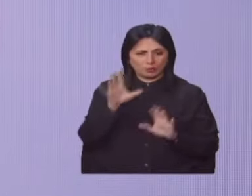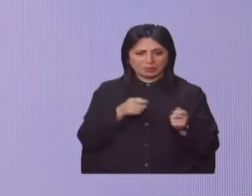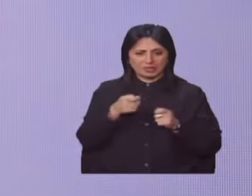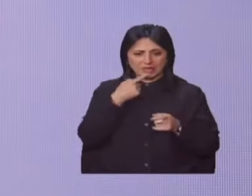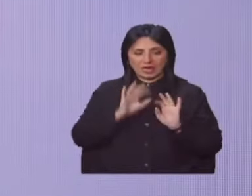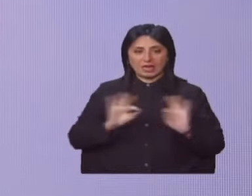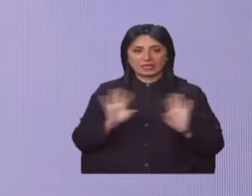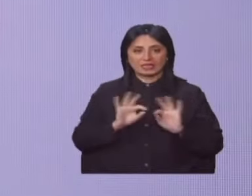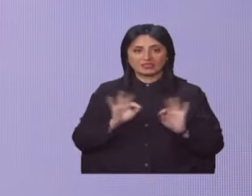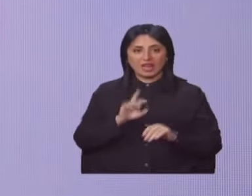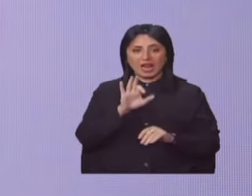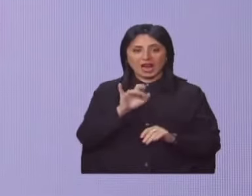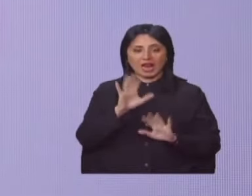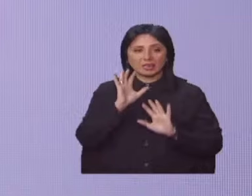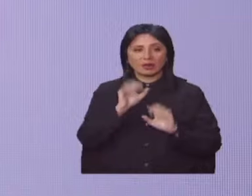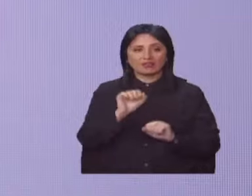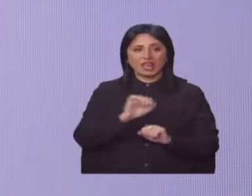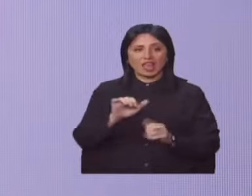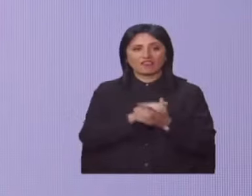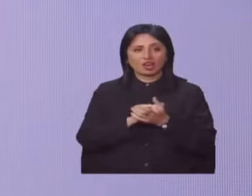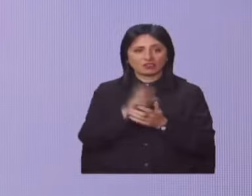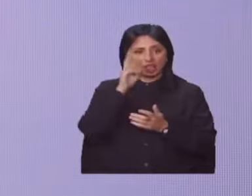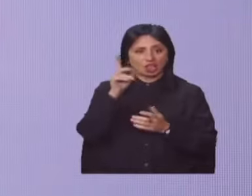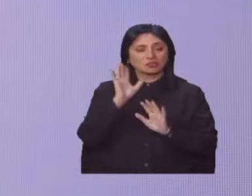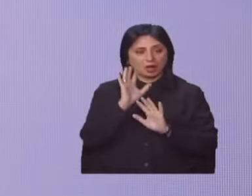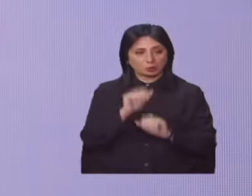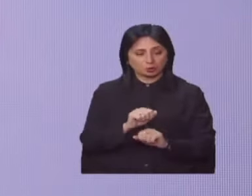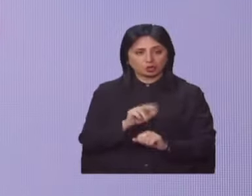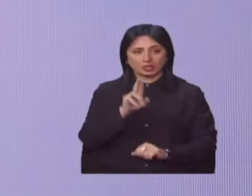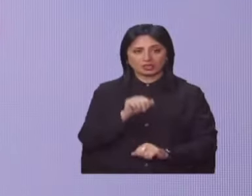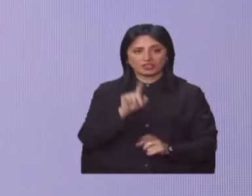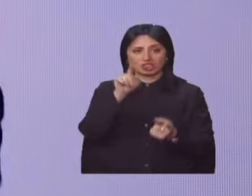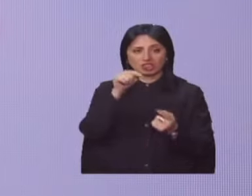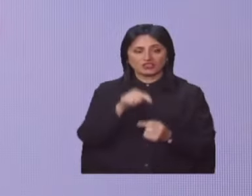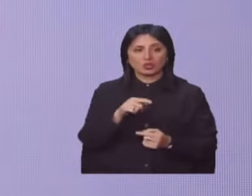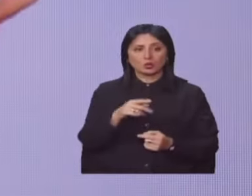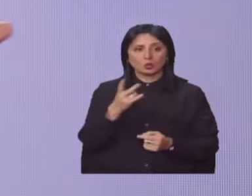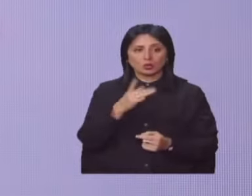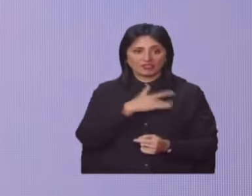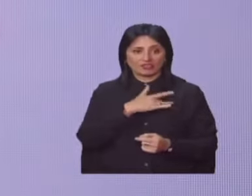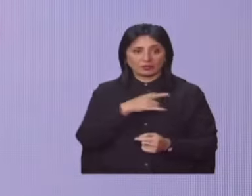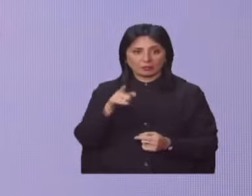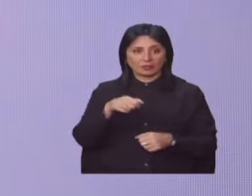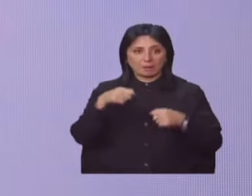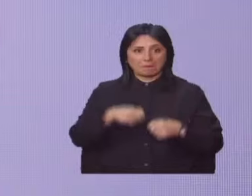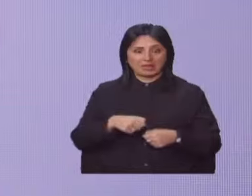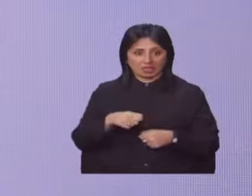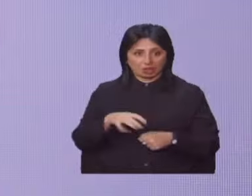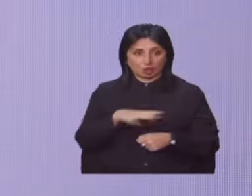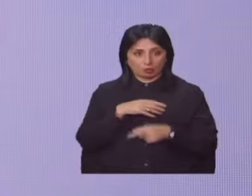პრეზიდენტმა განაცხადა, ქარტიას ხარს უჭერს ევროკავშირის ელჩი და შესაბამისად უნდა ვივარაუდოთ, რომ მას ამის მანდატი